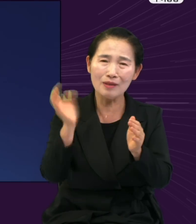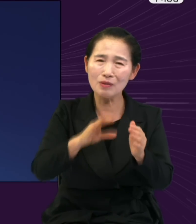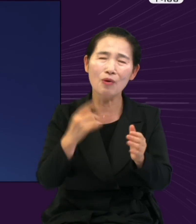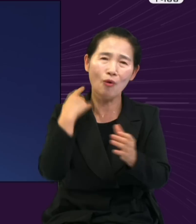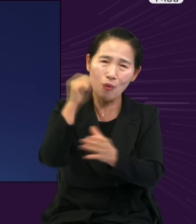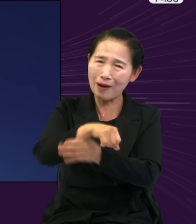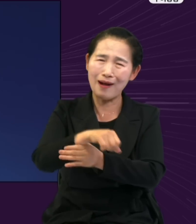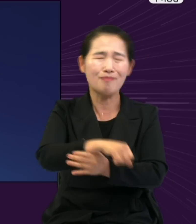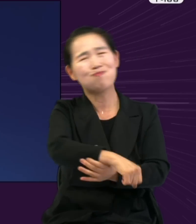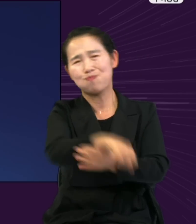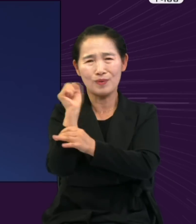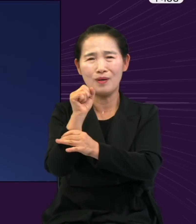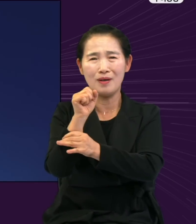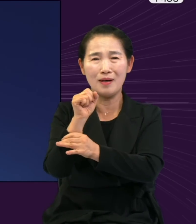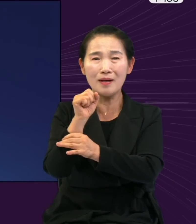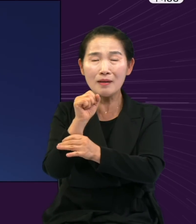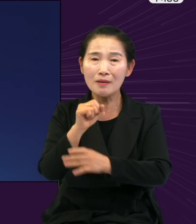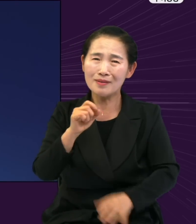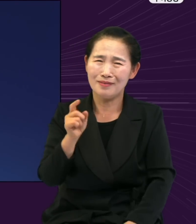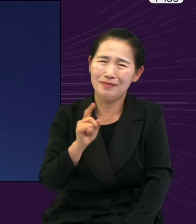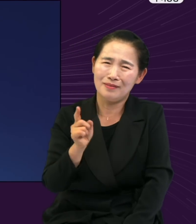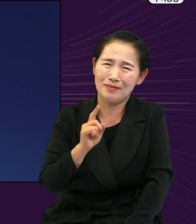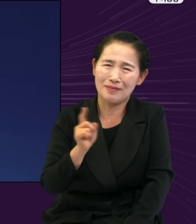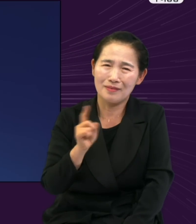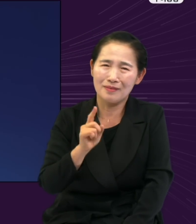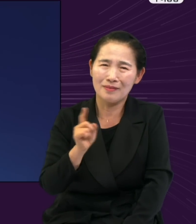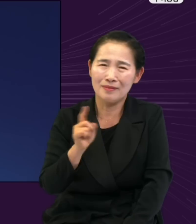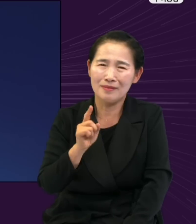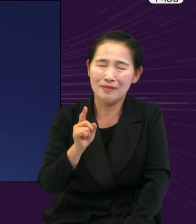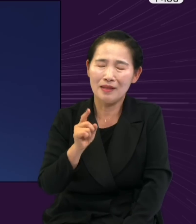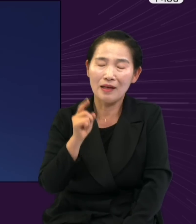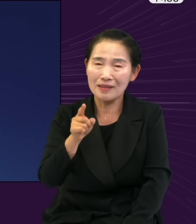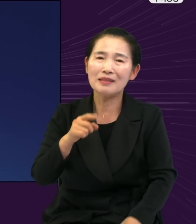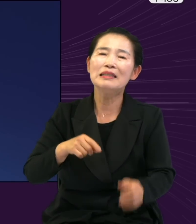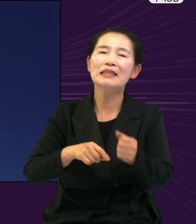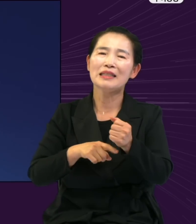있습니다. 그 이유를 알아가는 것이